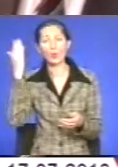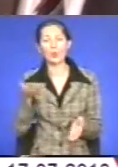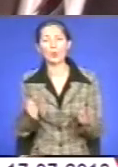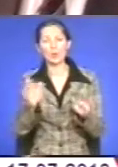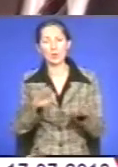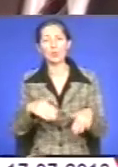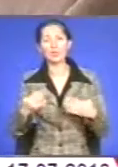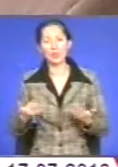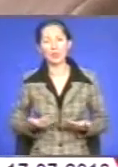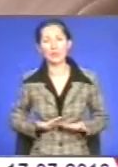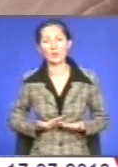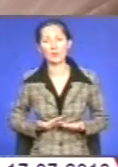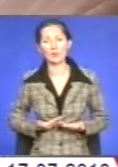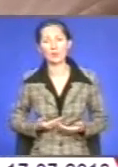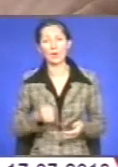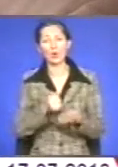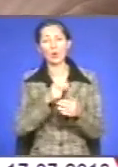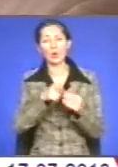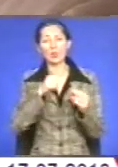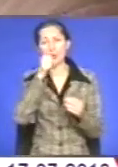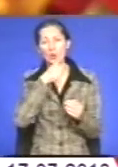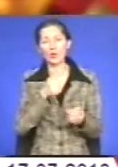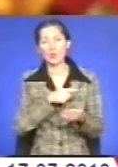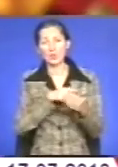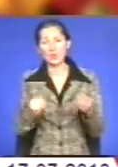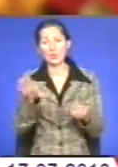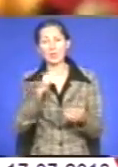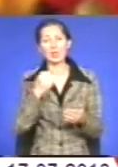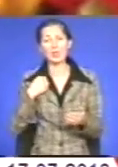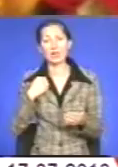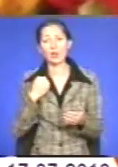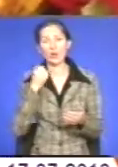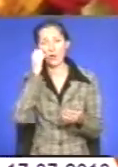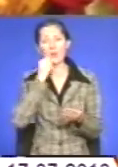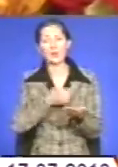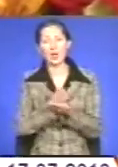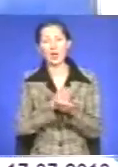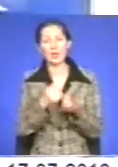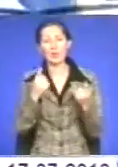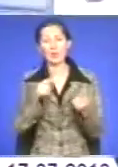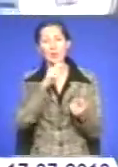осталися живі. До кінця року відзначать усіх ветеранів Великої вітчизняної війни краю.